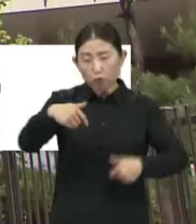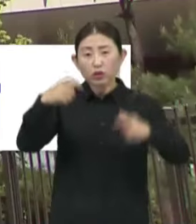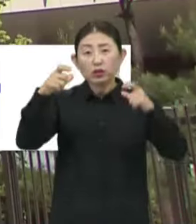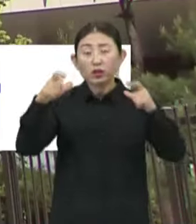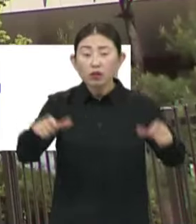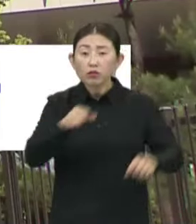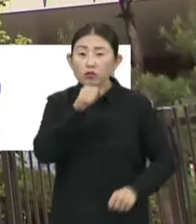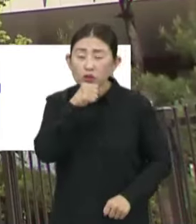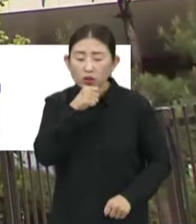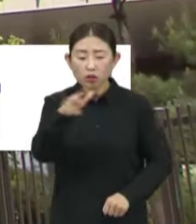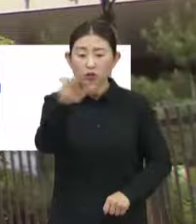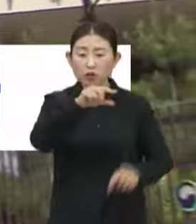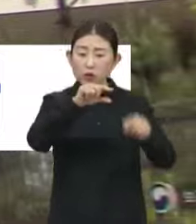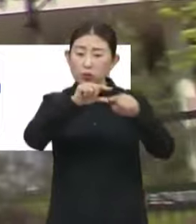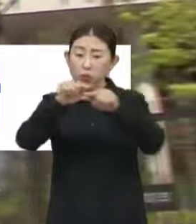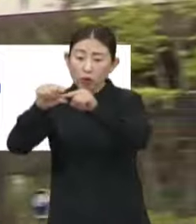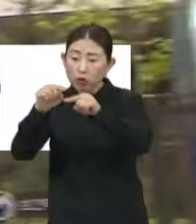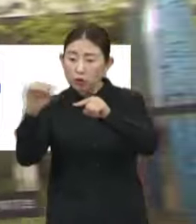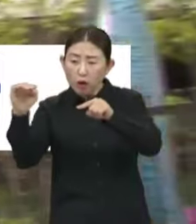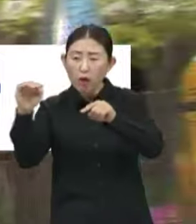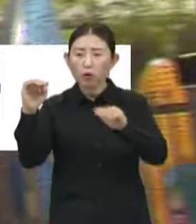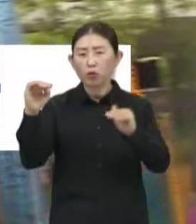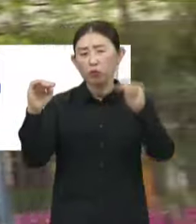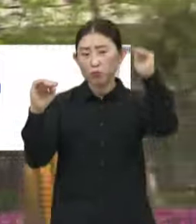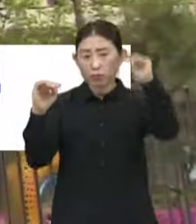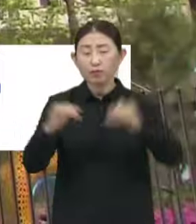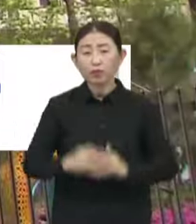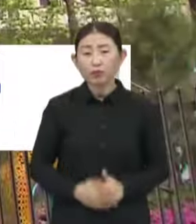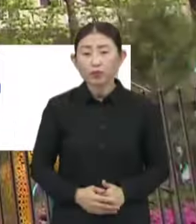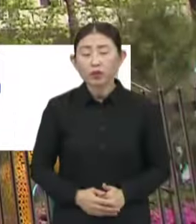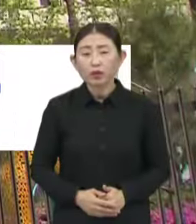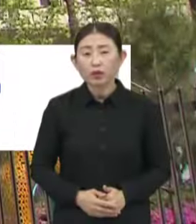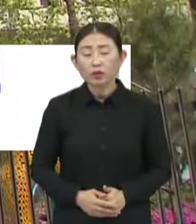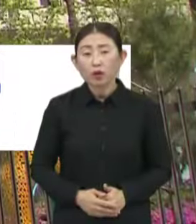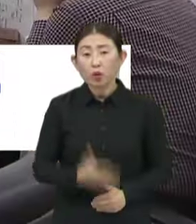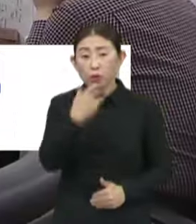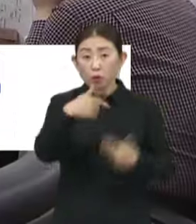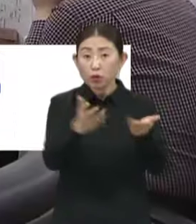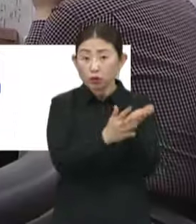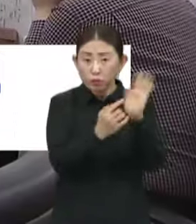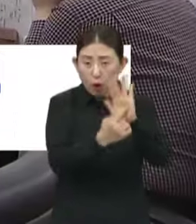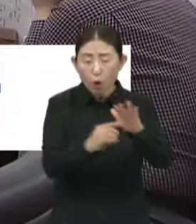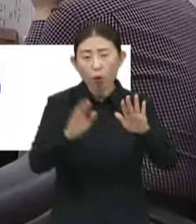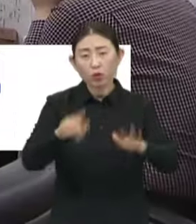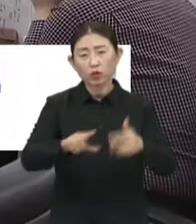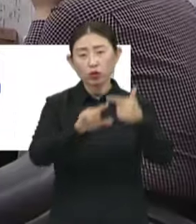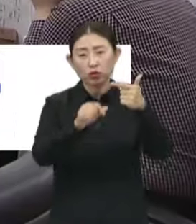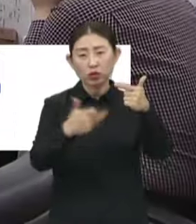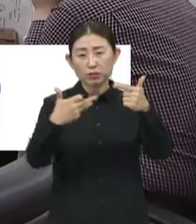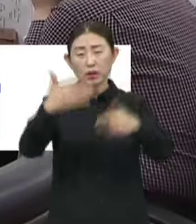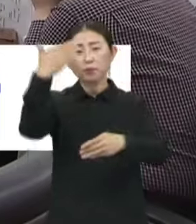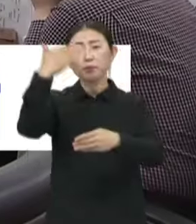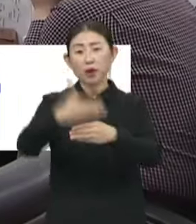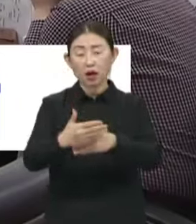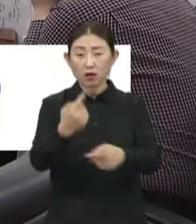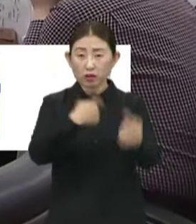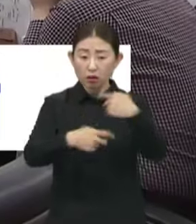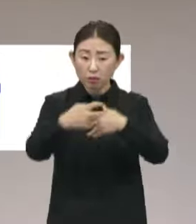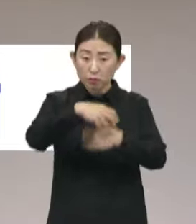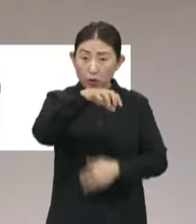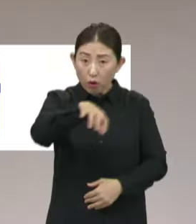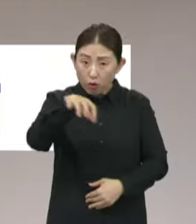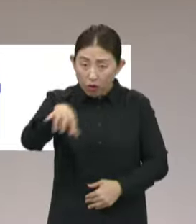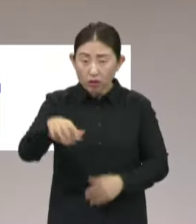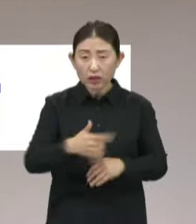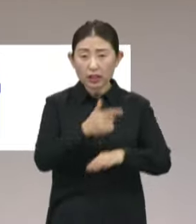비율이 전국 평균보다 높은 것으로 나타났습니다. 보건복지부에 따르면 오는 18일 휴진을 신고한 의료기관